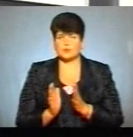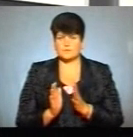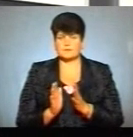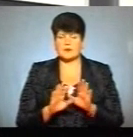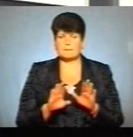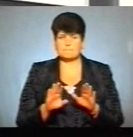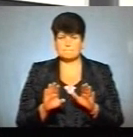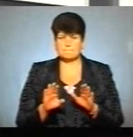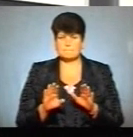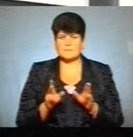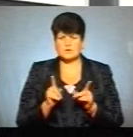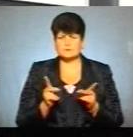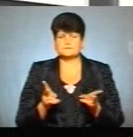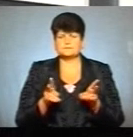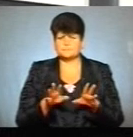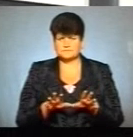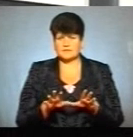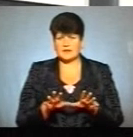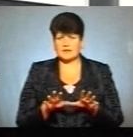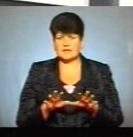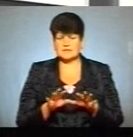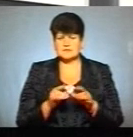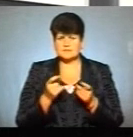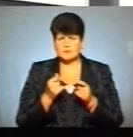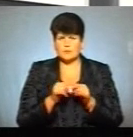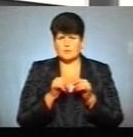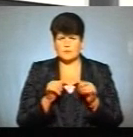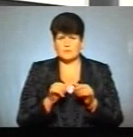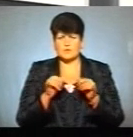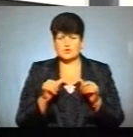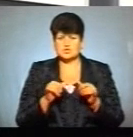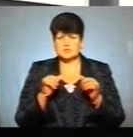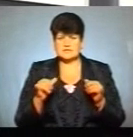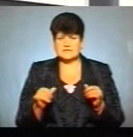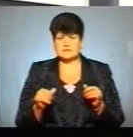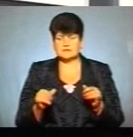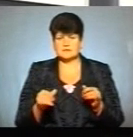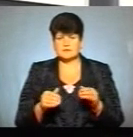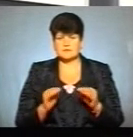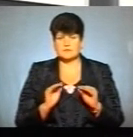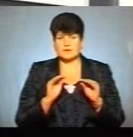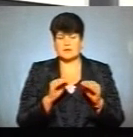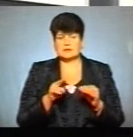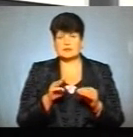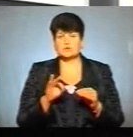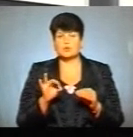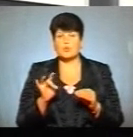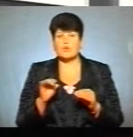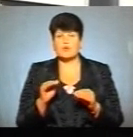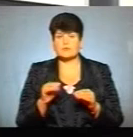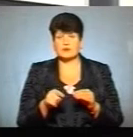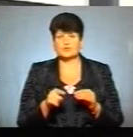після жнивні залишки, сухостій, і трава, ця пожежа поширюється, доходить до покладів торфу, і тоді вже